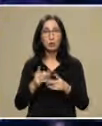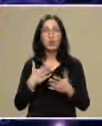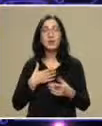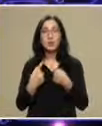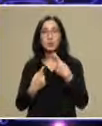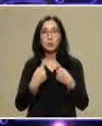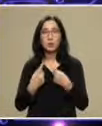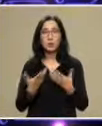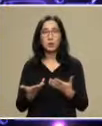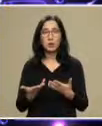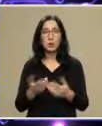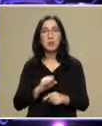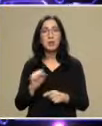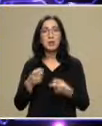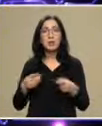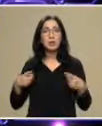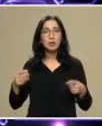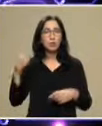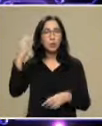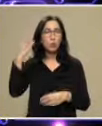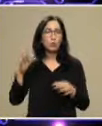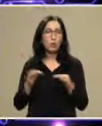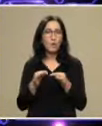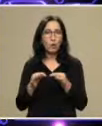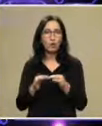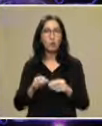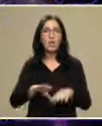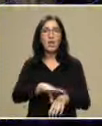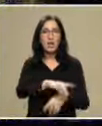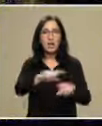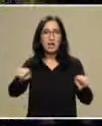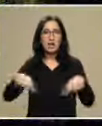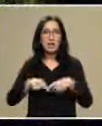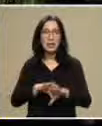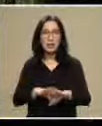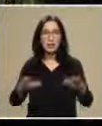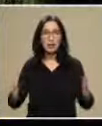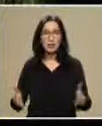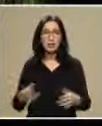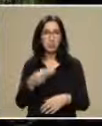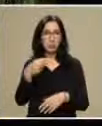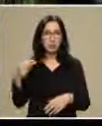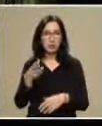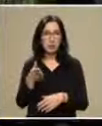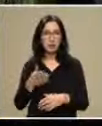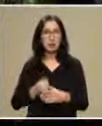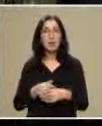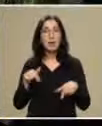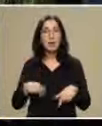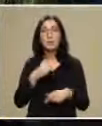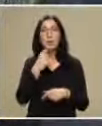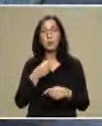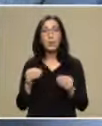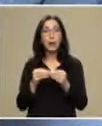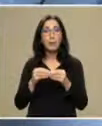ние дискутираме и на различни научни форуми, кръгли маси по темата изкуствен интелект. Например, тази година